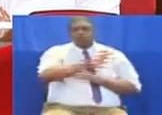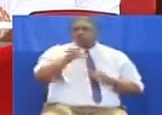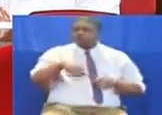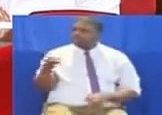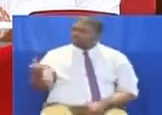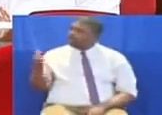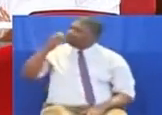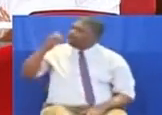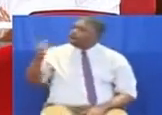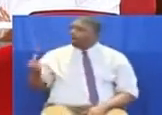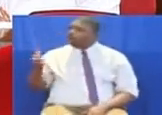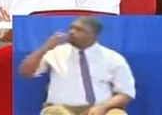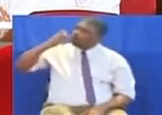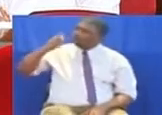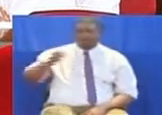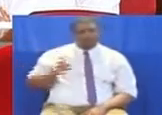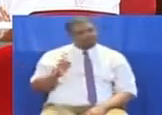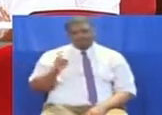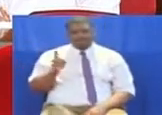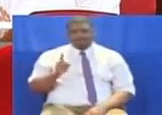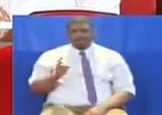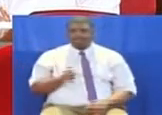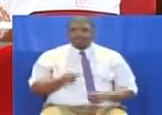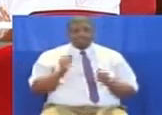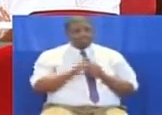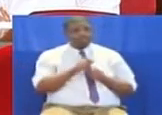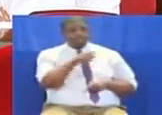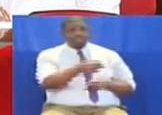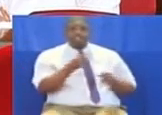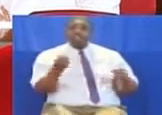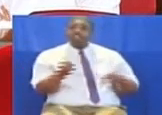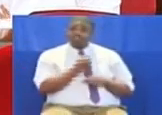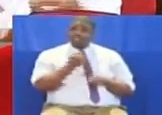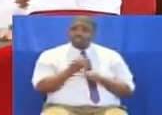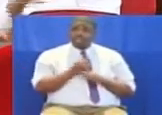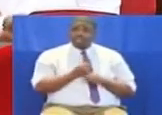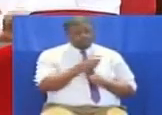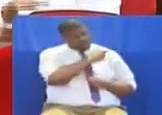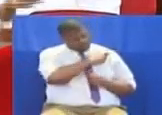tofauti na wengine. Jambo hilo ndilo alilofanya Rais Magufuli.